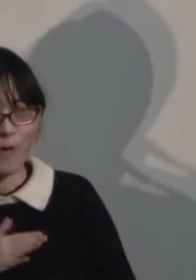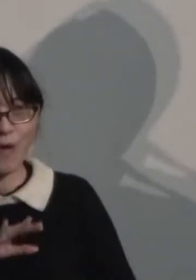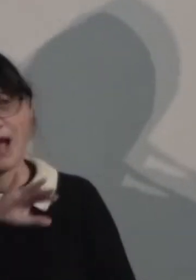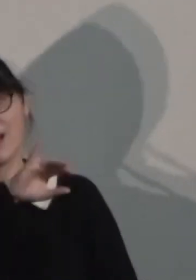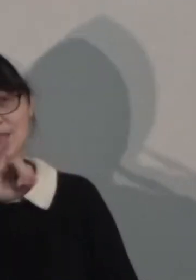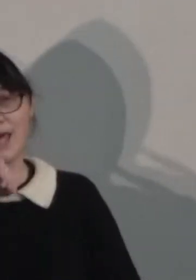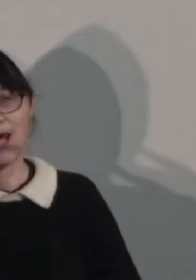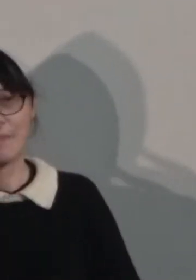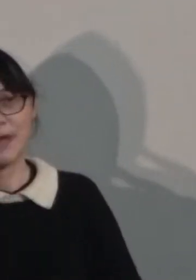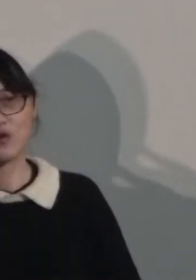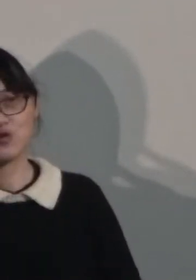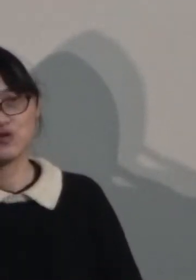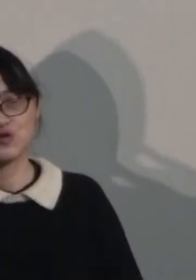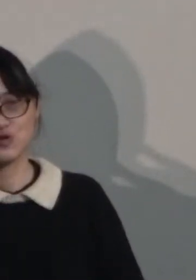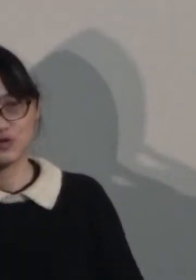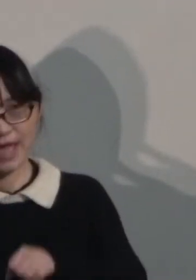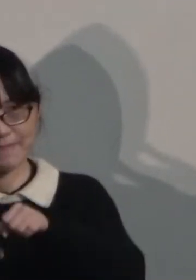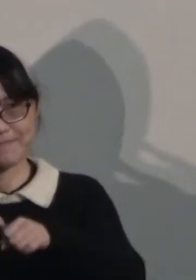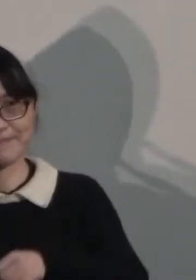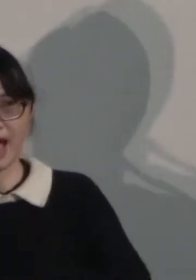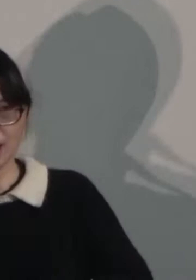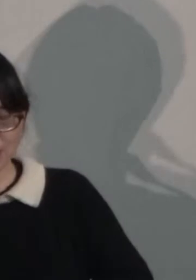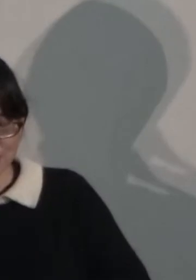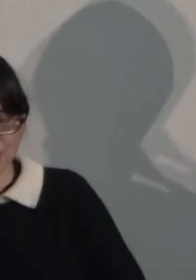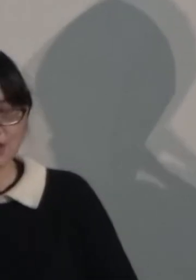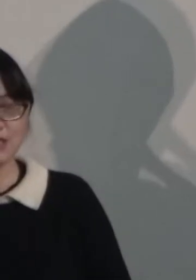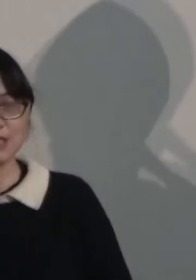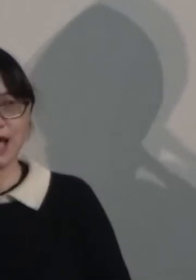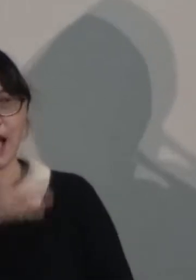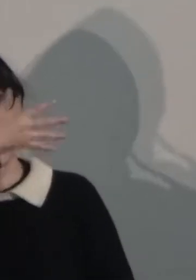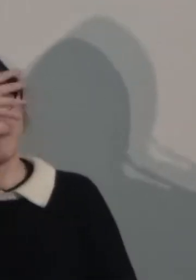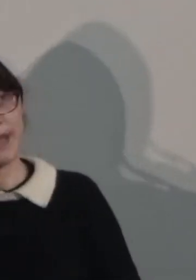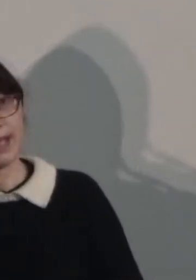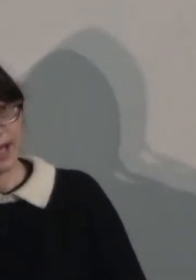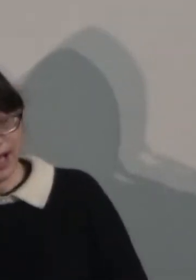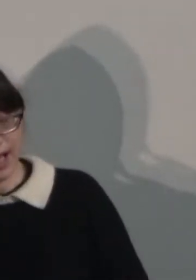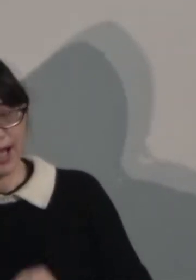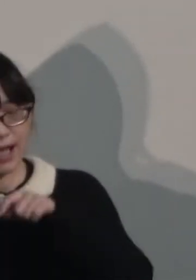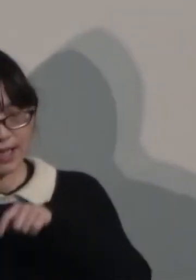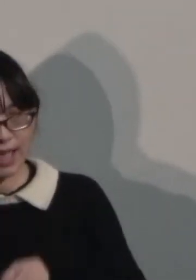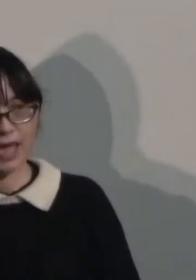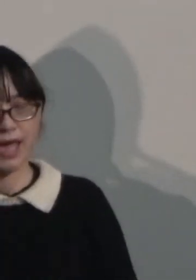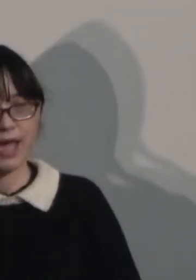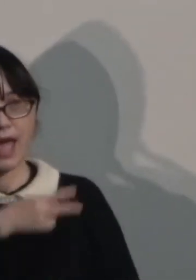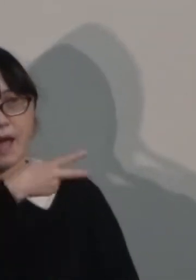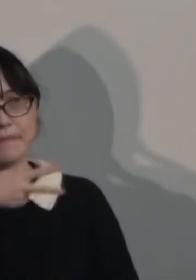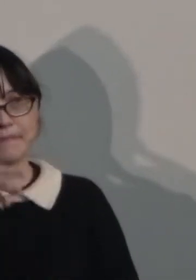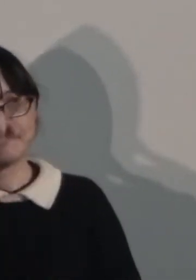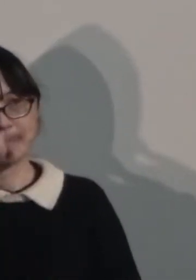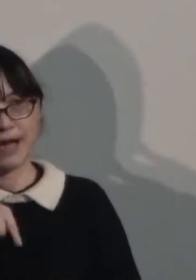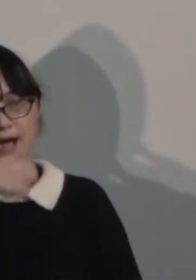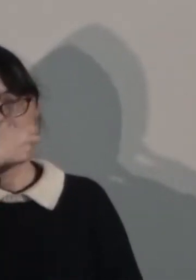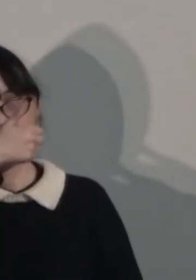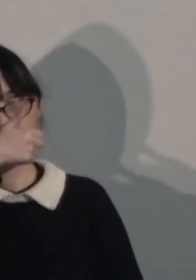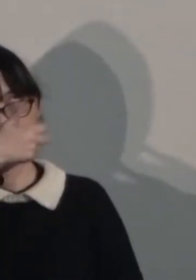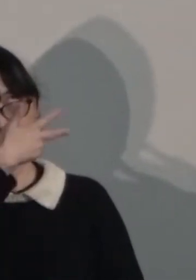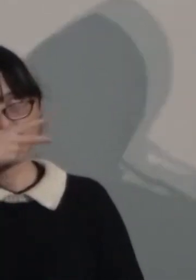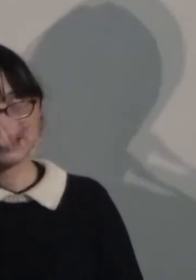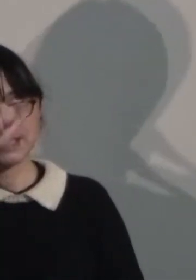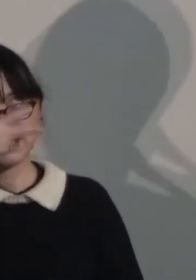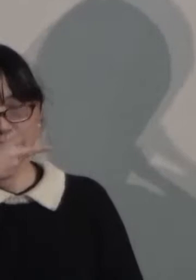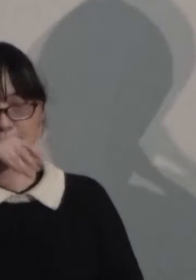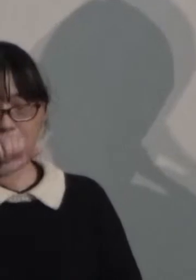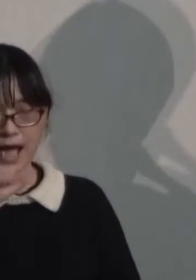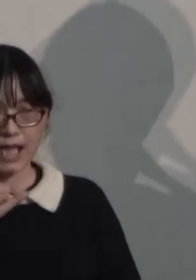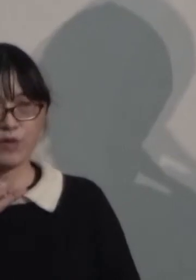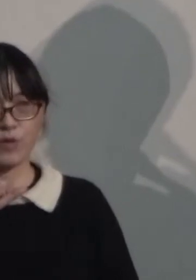1897年の夏、アメリカでバージニアという8歳の女